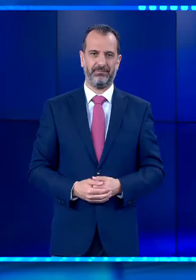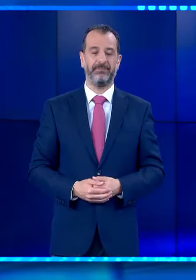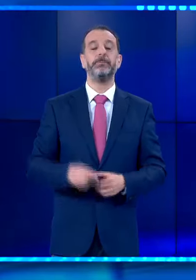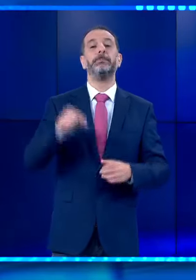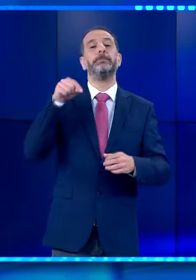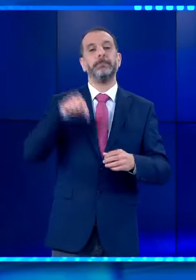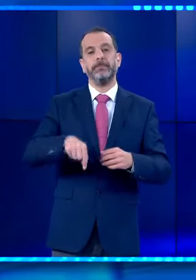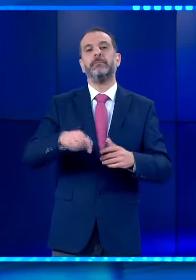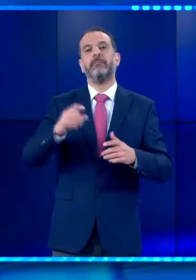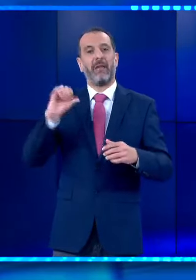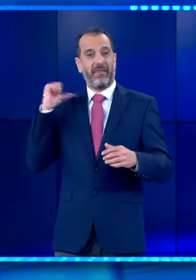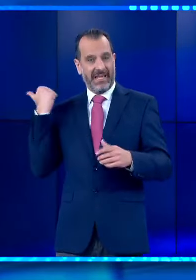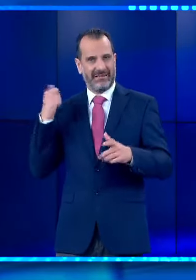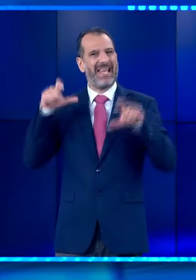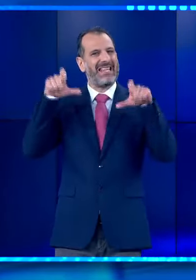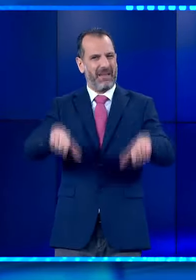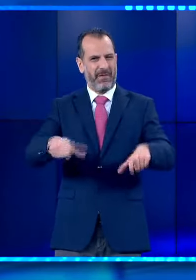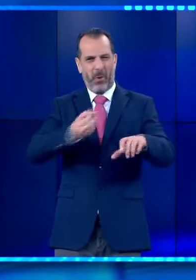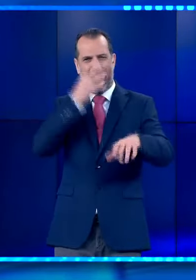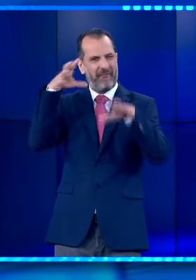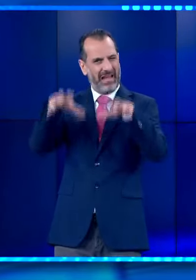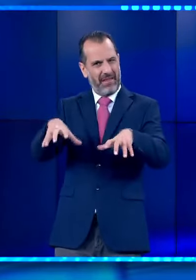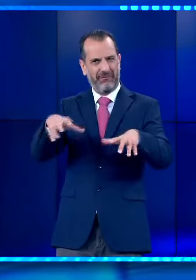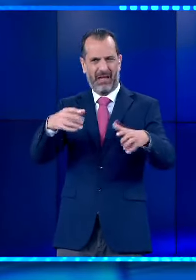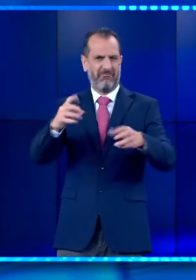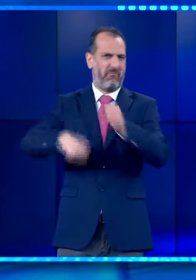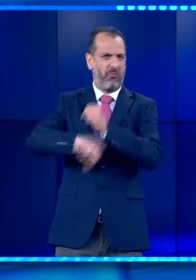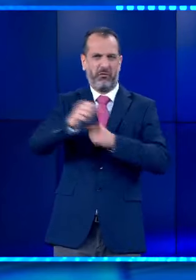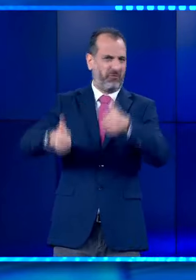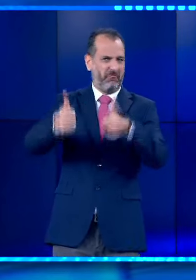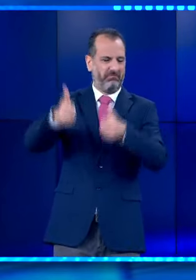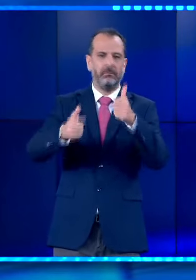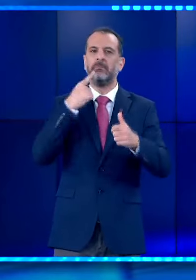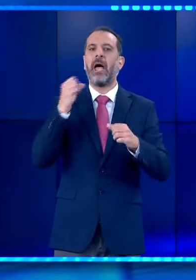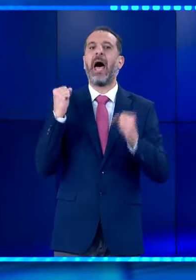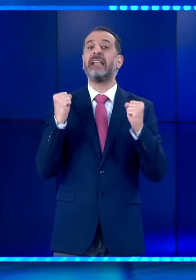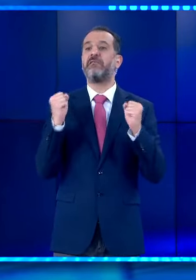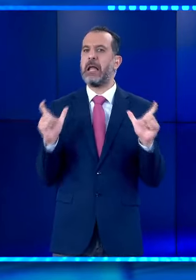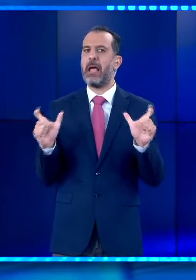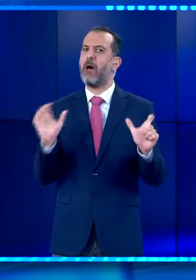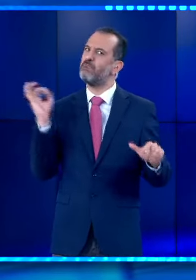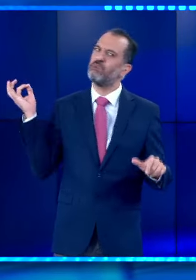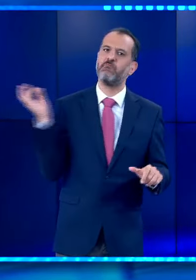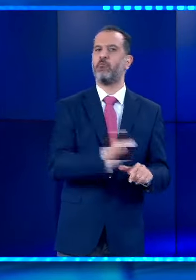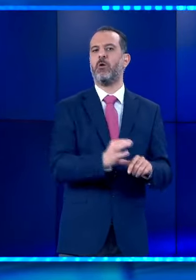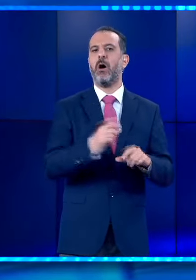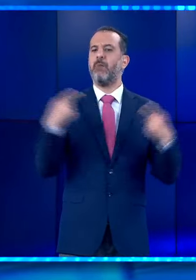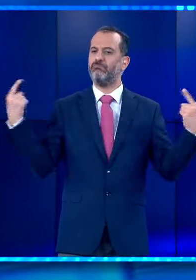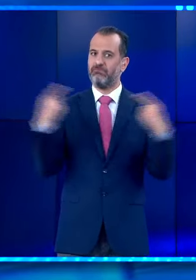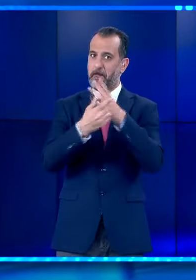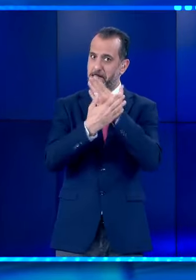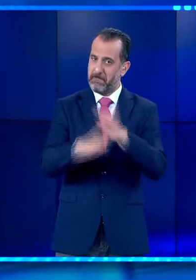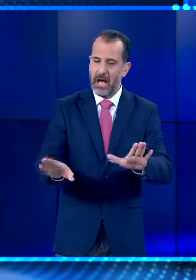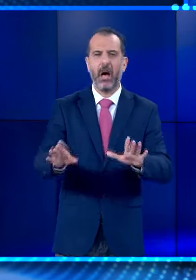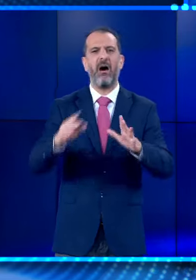Ο σχεδιασμός ασφαλείας στο γήπεδο της Νέας Φιλαδέλφειας απέδωσε και ο τελικός του Conference League ολοκληρώθηκε χωρίς παρατράγουδα.